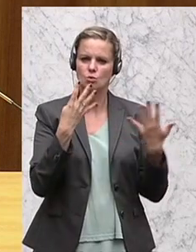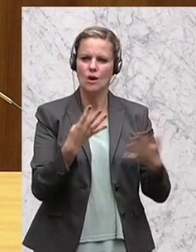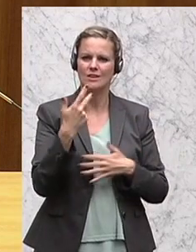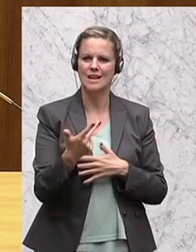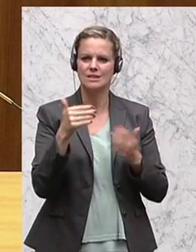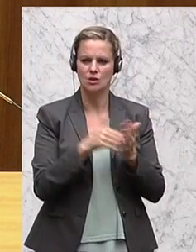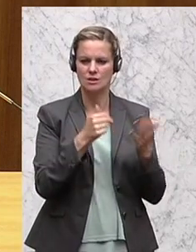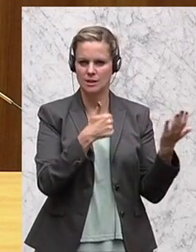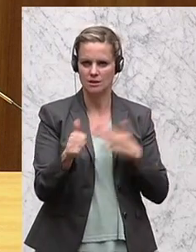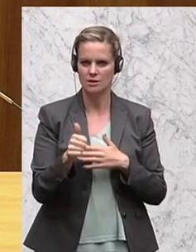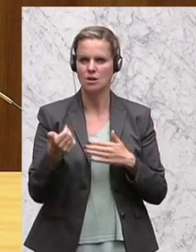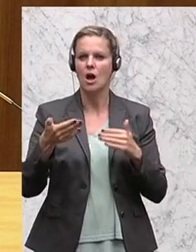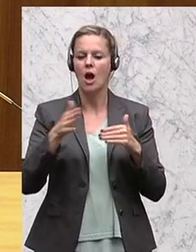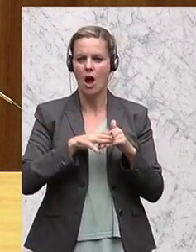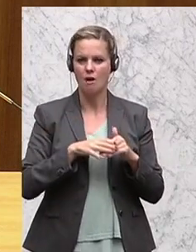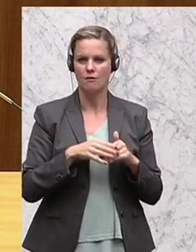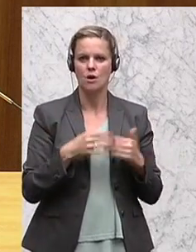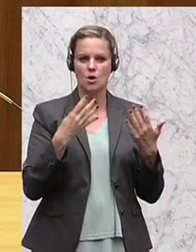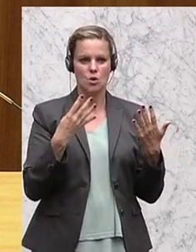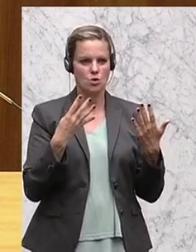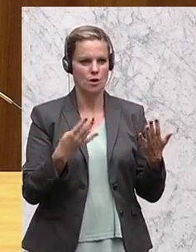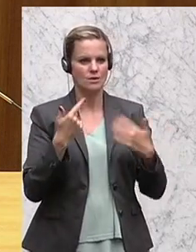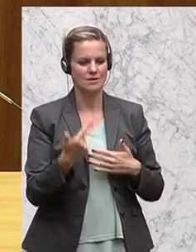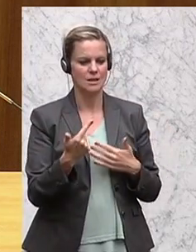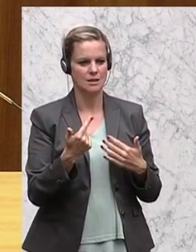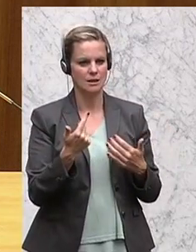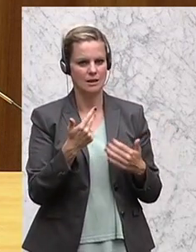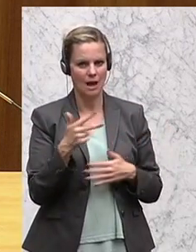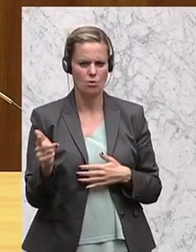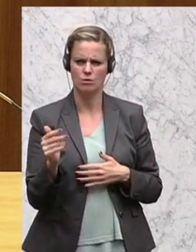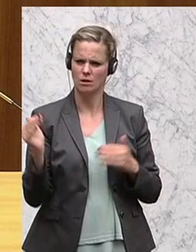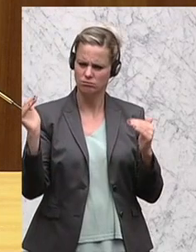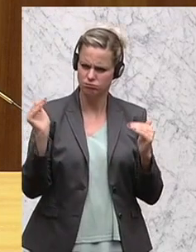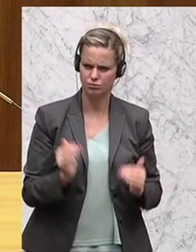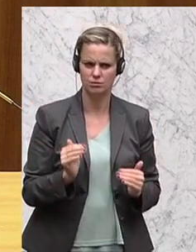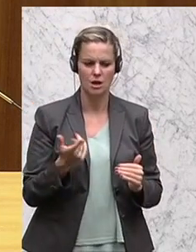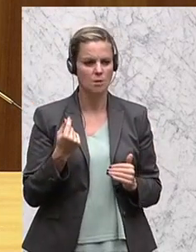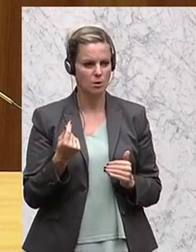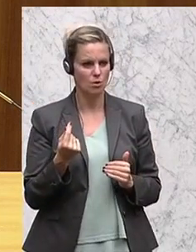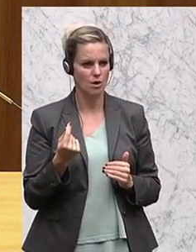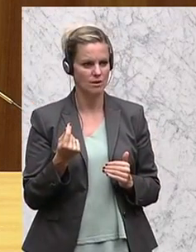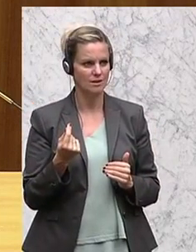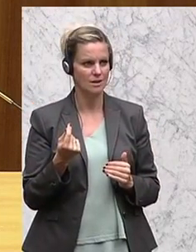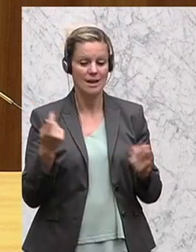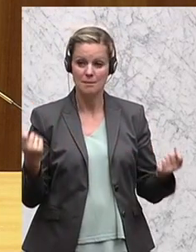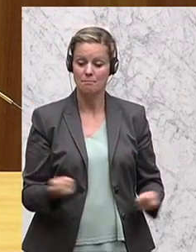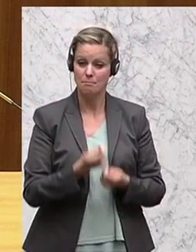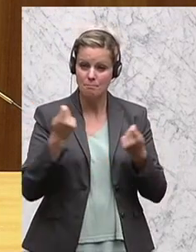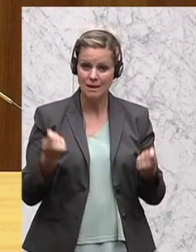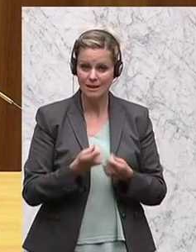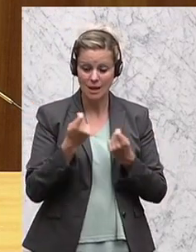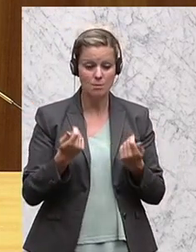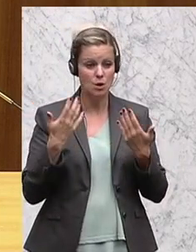39.600 auf 28.200 zurückgegangen sind, dann werden Sie feststellen, dass immer weniger Betriebe unter